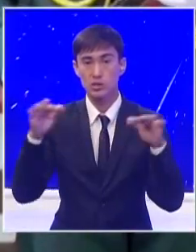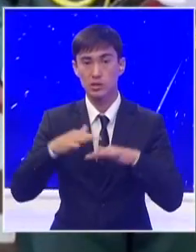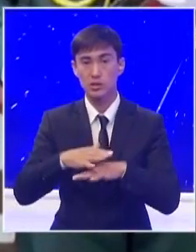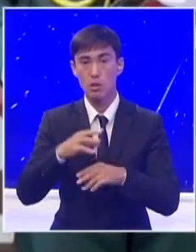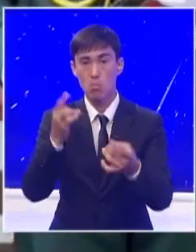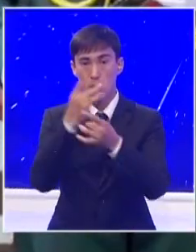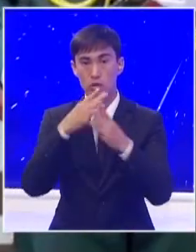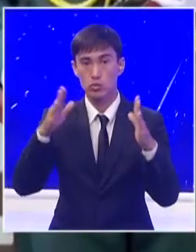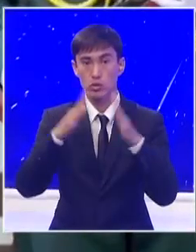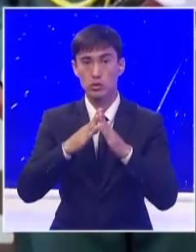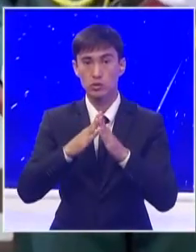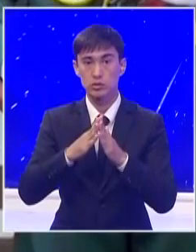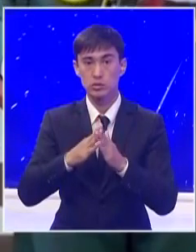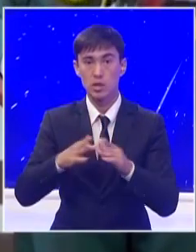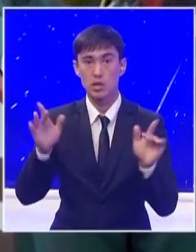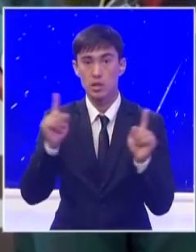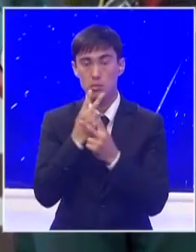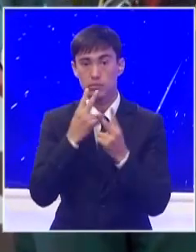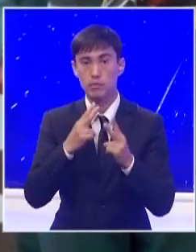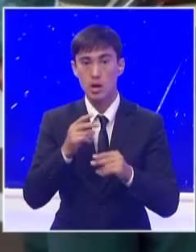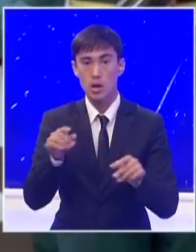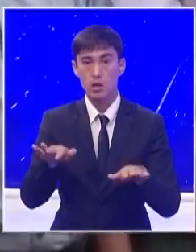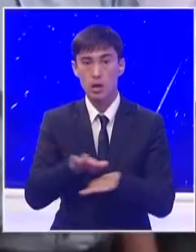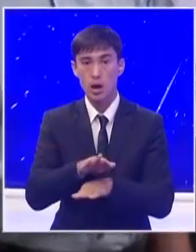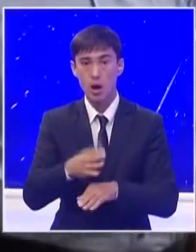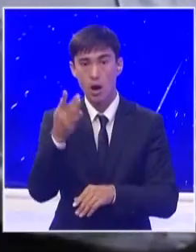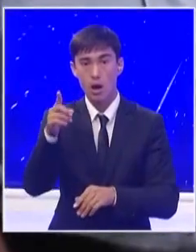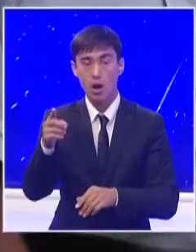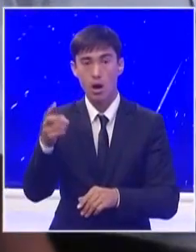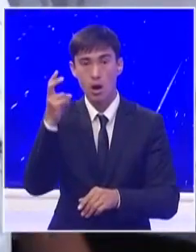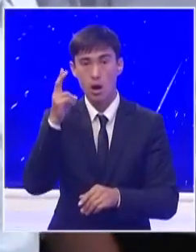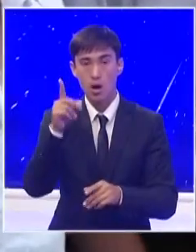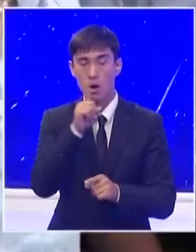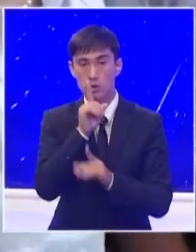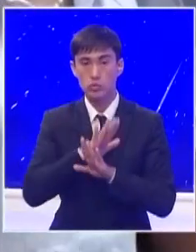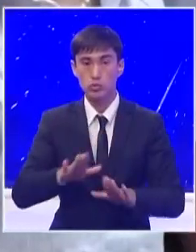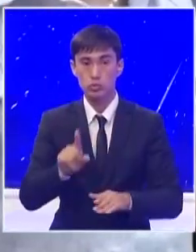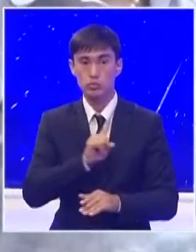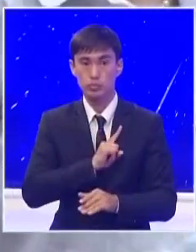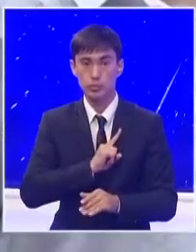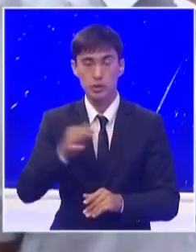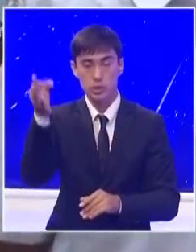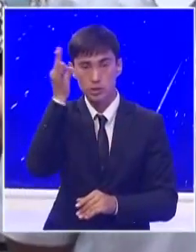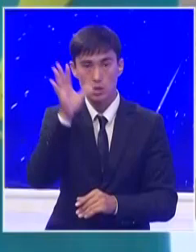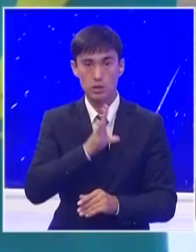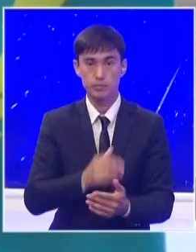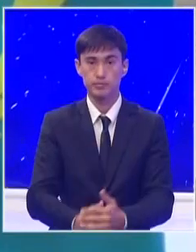алдына үлкен кіші жайғасып қаралы митинг өтті. Отан үшін опат болған ерді 1 минут үнсіздікпен еске